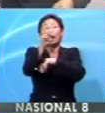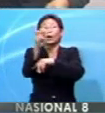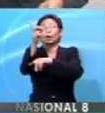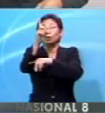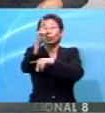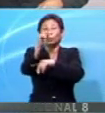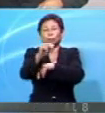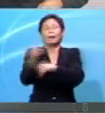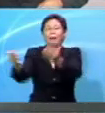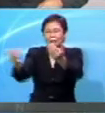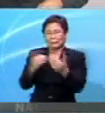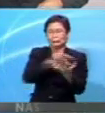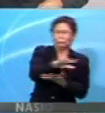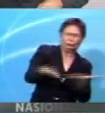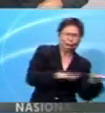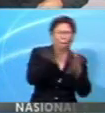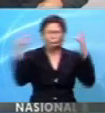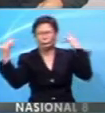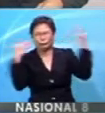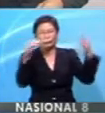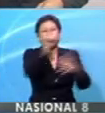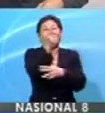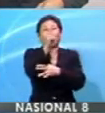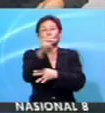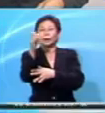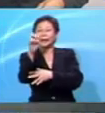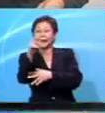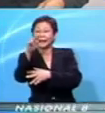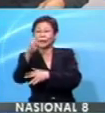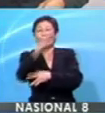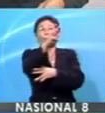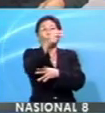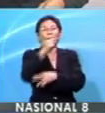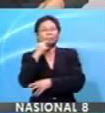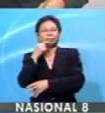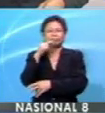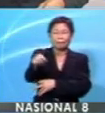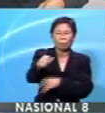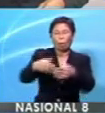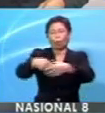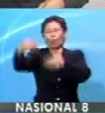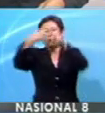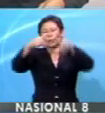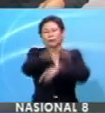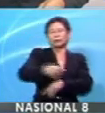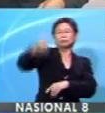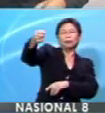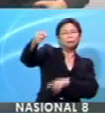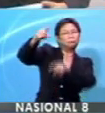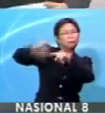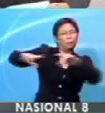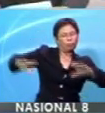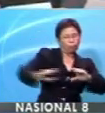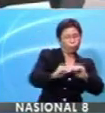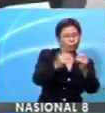Dun kembali kecoh apabila Adun kening Wongka woh diarahkan keluar dewan dan digantung daripada mengikuti sidang